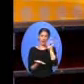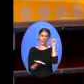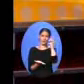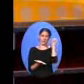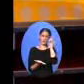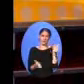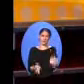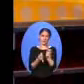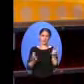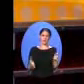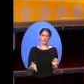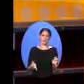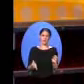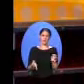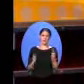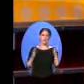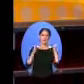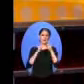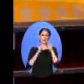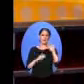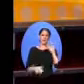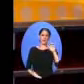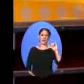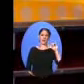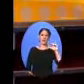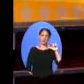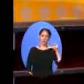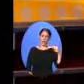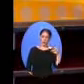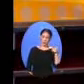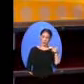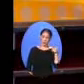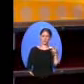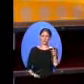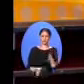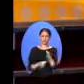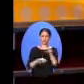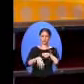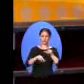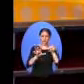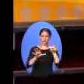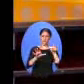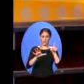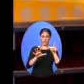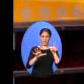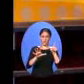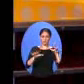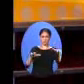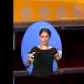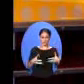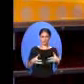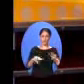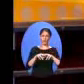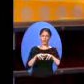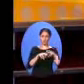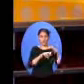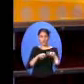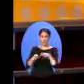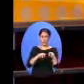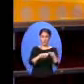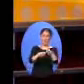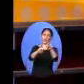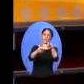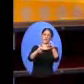הצעדה יוצאת? הצעדה יוצאת מבית אריאלה, ההתכנסות בשעה 7, לאחר הצעדה תהיה